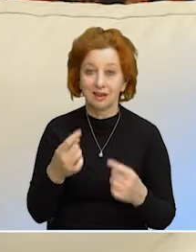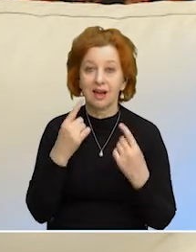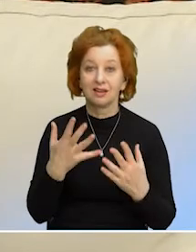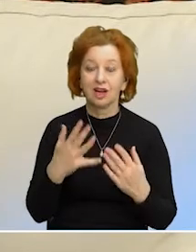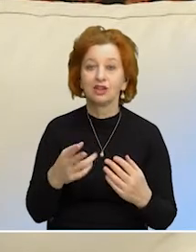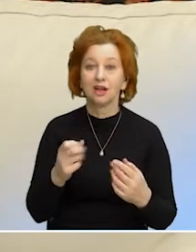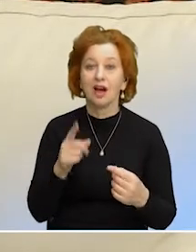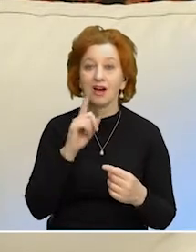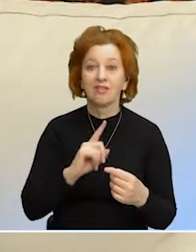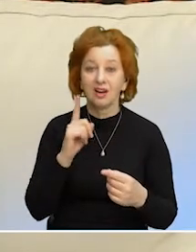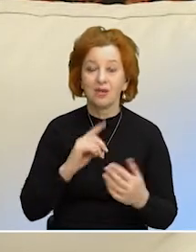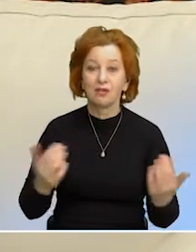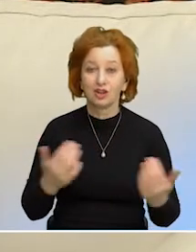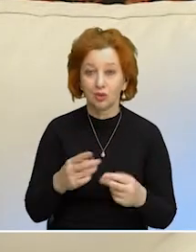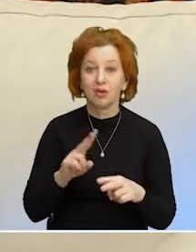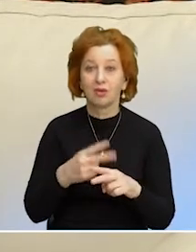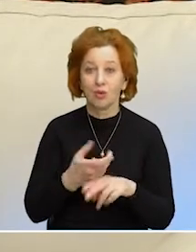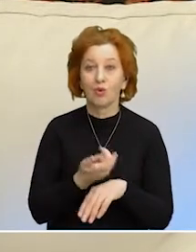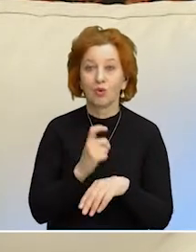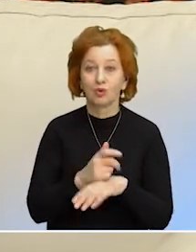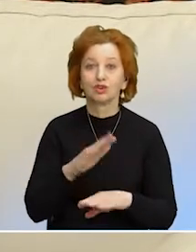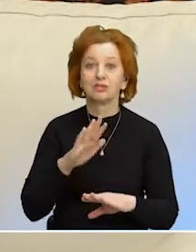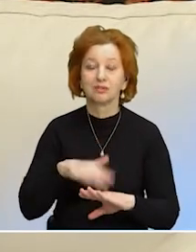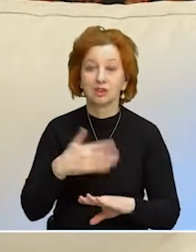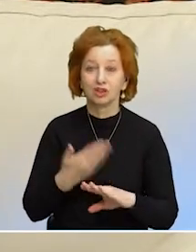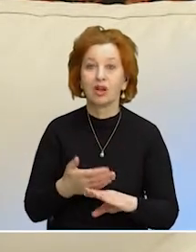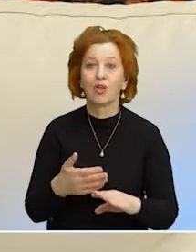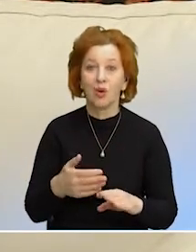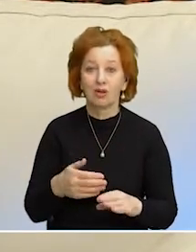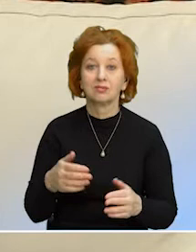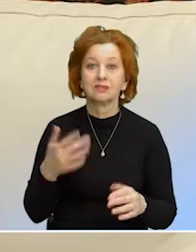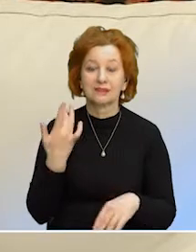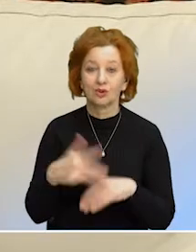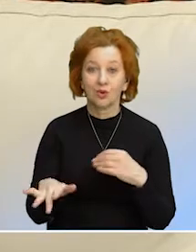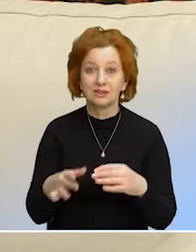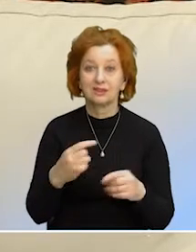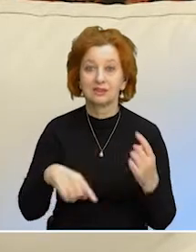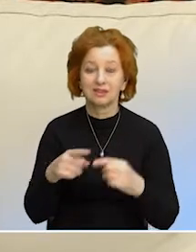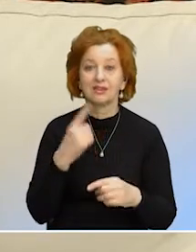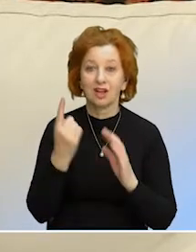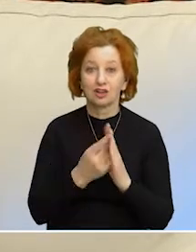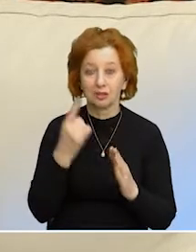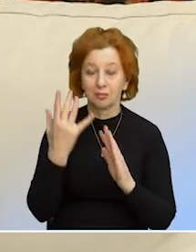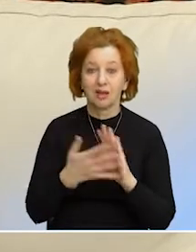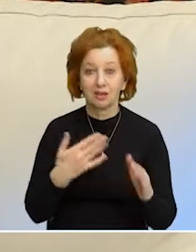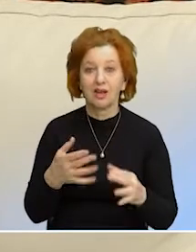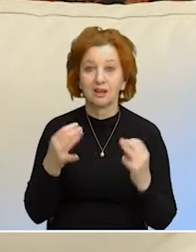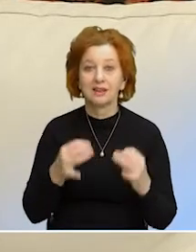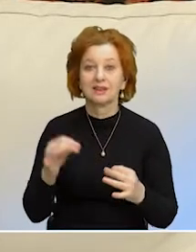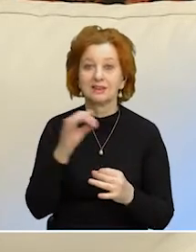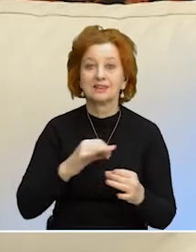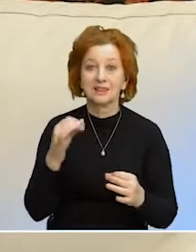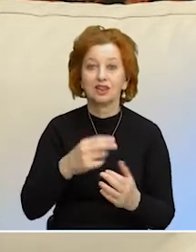да, как временное жилье, конечно, их нужно сносить, и город нужно реновировать. Мы должны определиться, какие здания